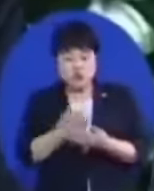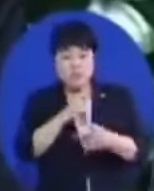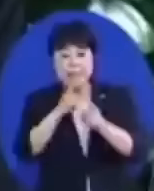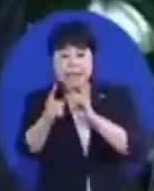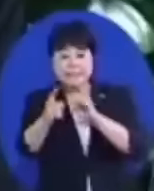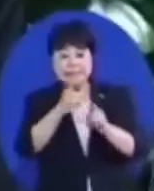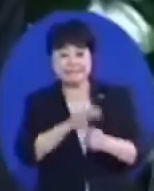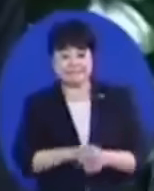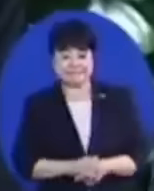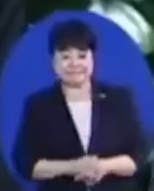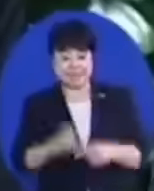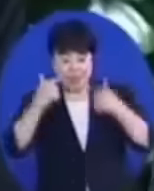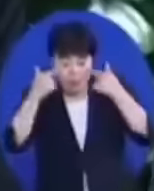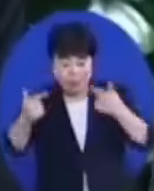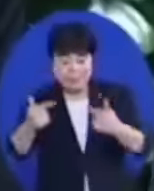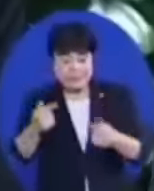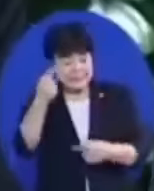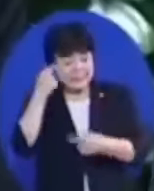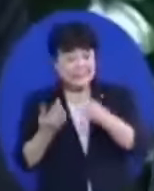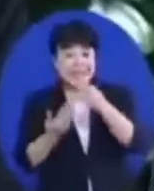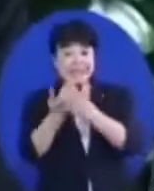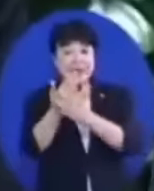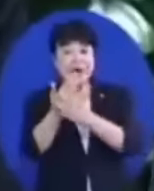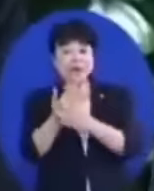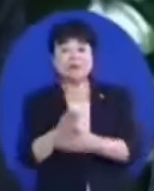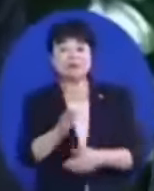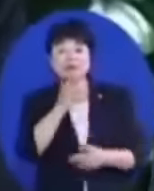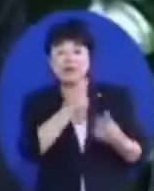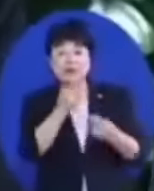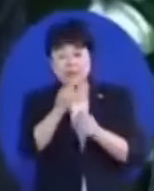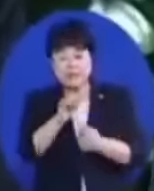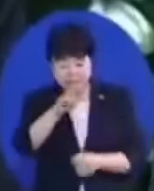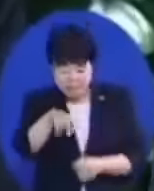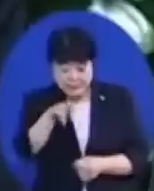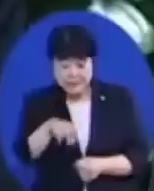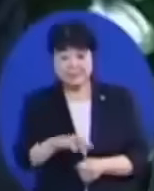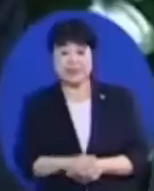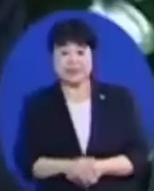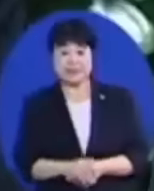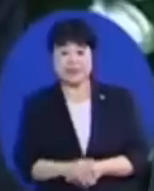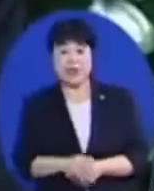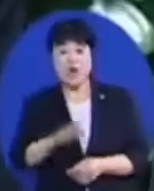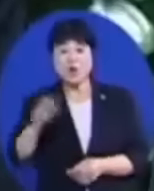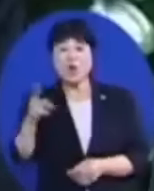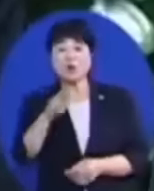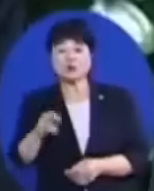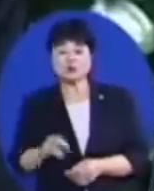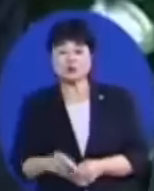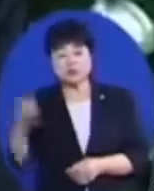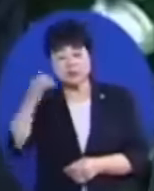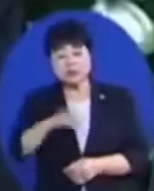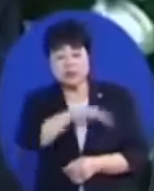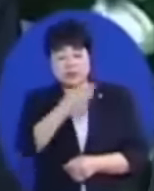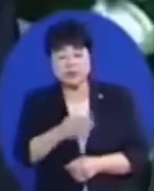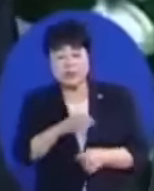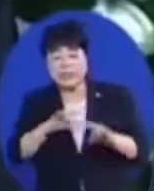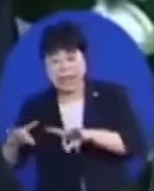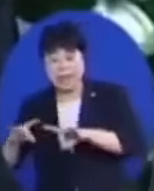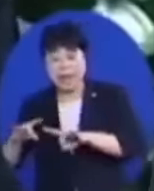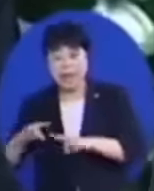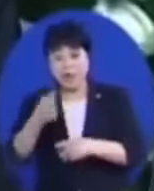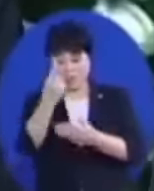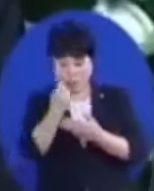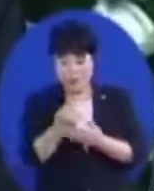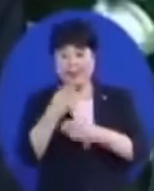이러한 확신이 들어올 때가 있습니다. 그거는 똑같은 하나님 말씀이지만 로고스가 성령의 능력으로 레마로 변한